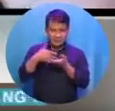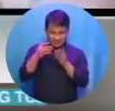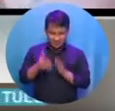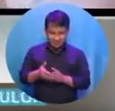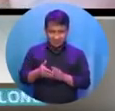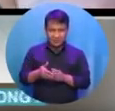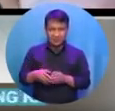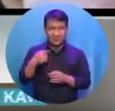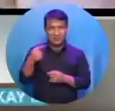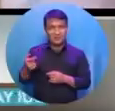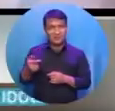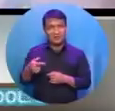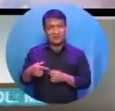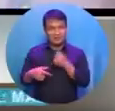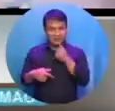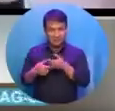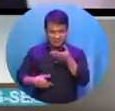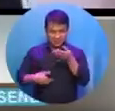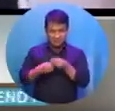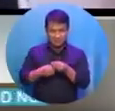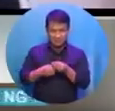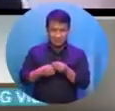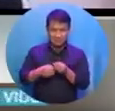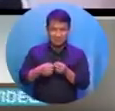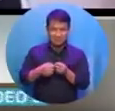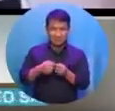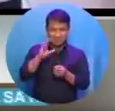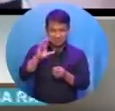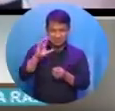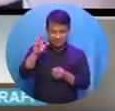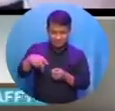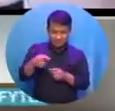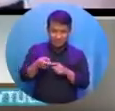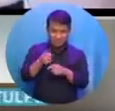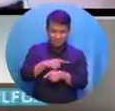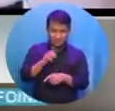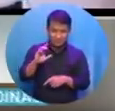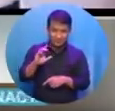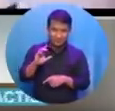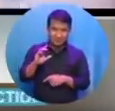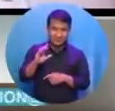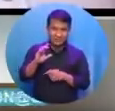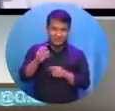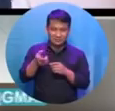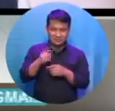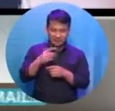estudyante, nadagdagan ko yan ng tig-isang cellphone mula sa Cherry Mobile.